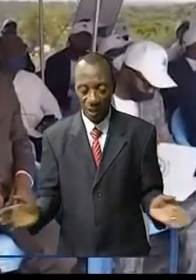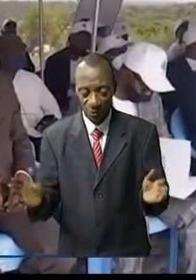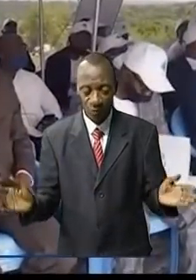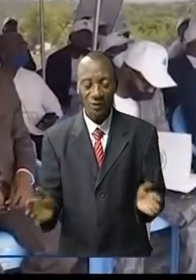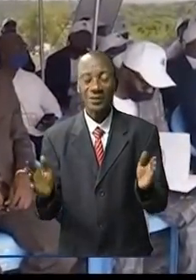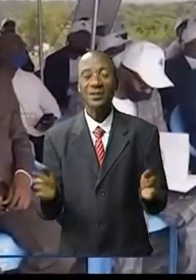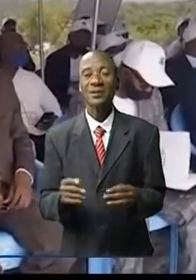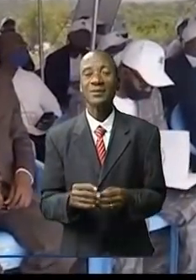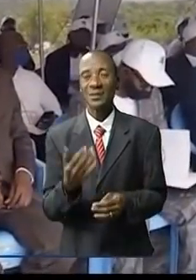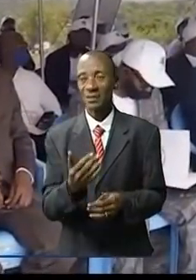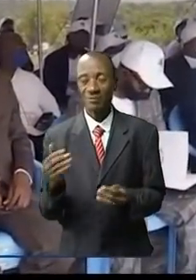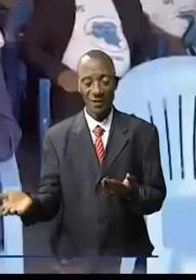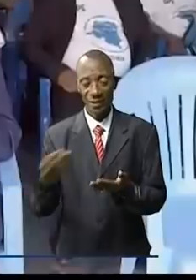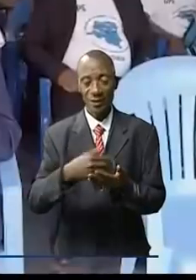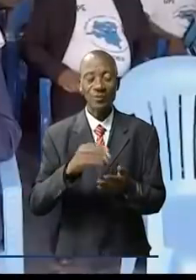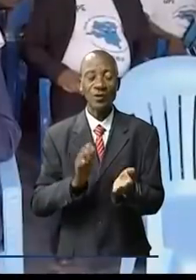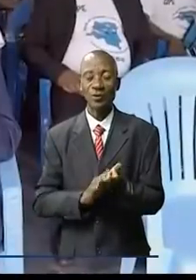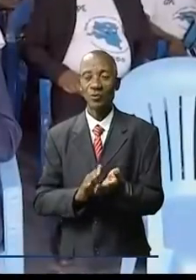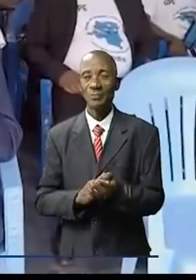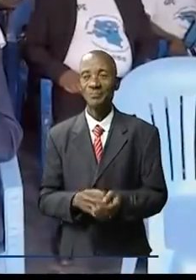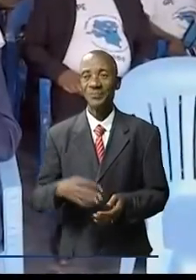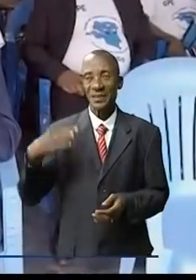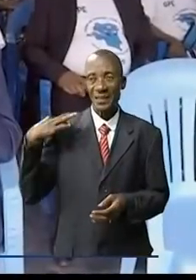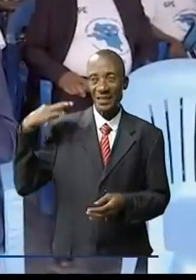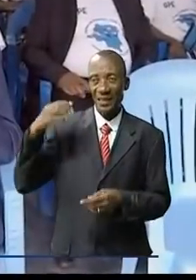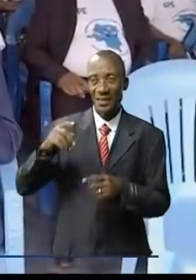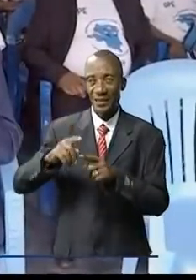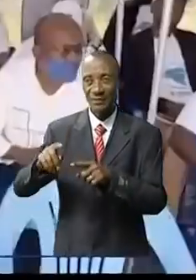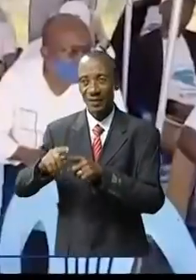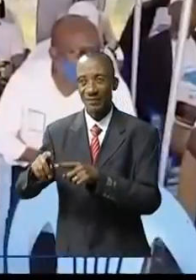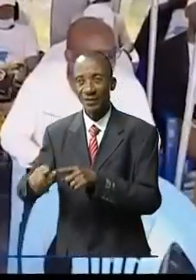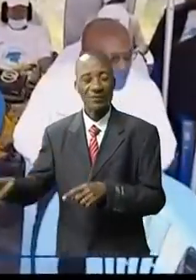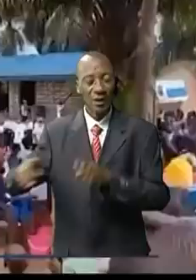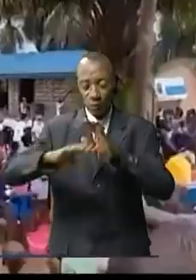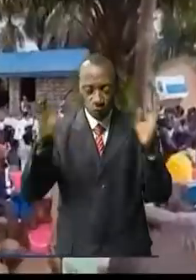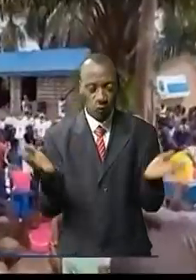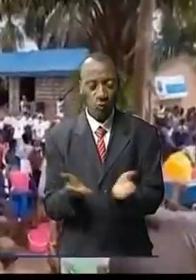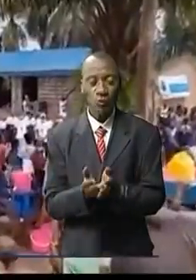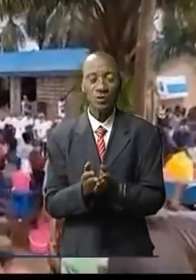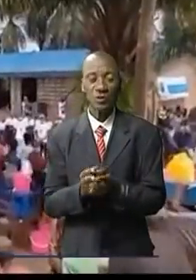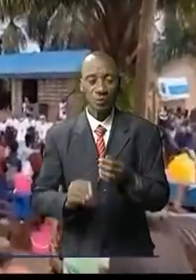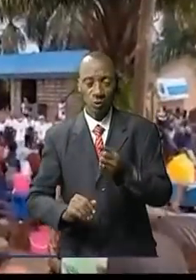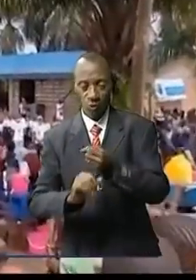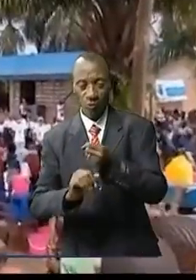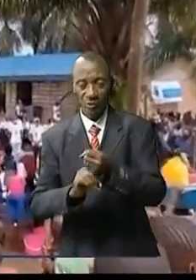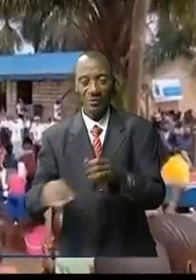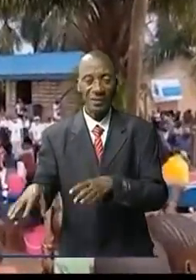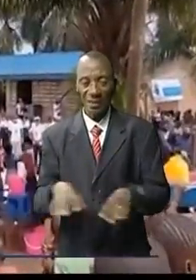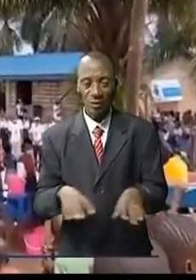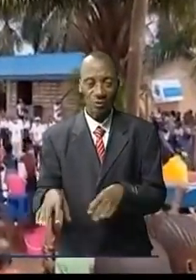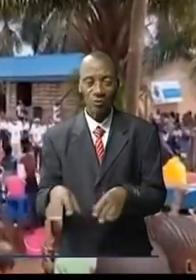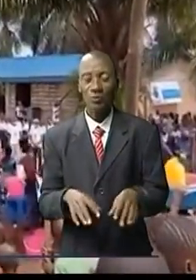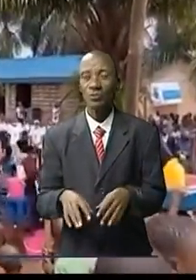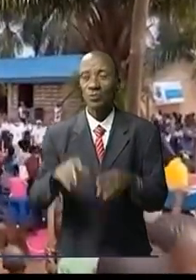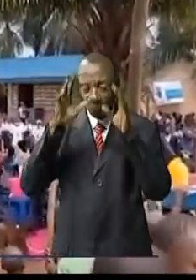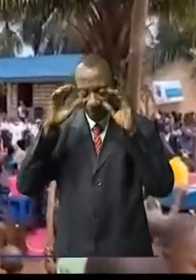l'UNICEF a à cette occasion réitéré la volonté de ce système onusien de soutenir les actions du gouvernement allant